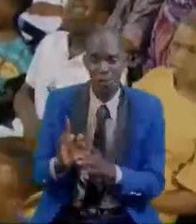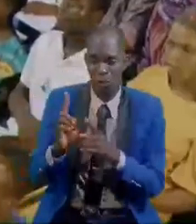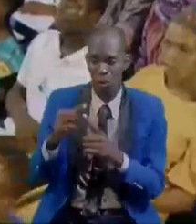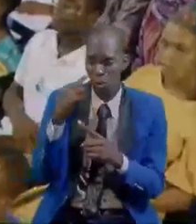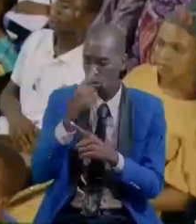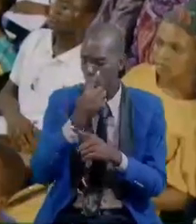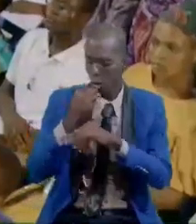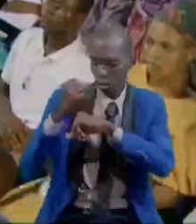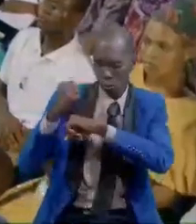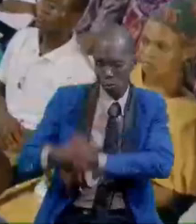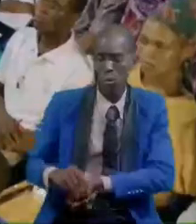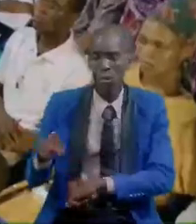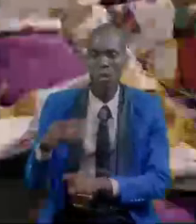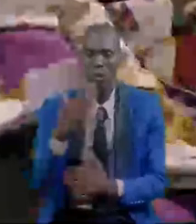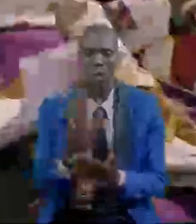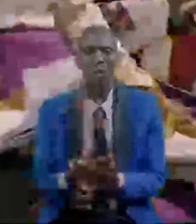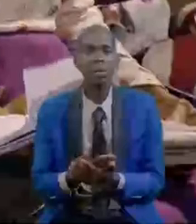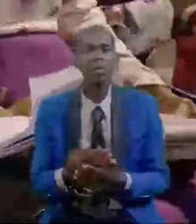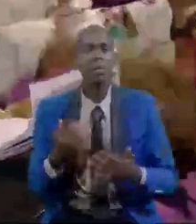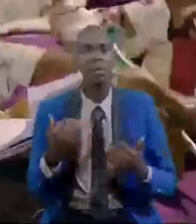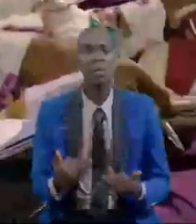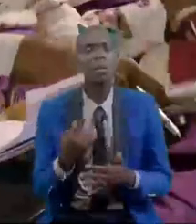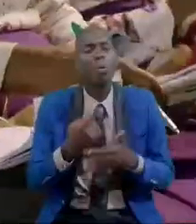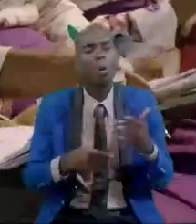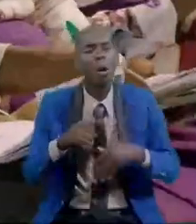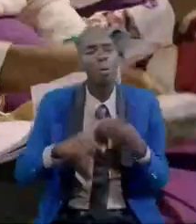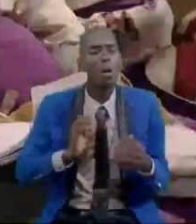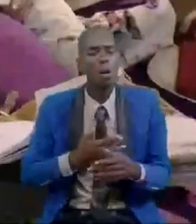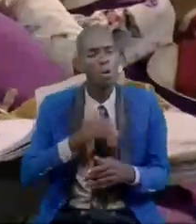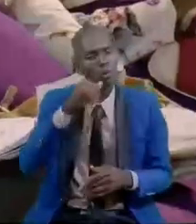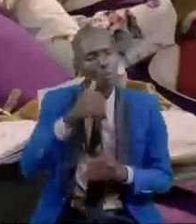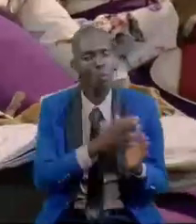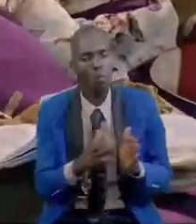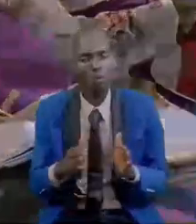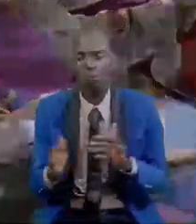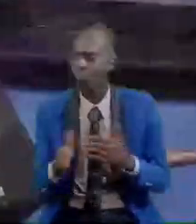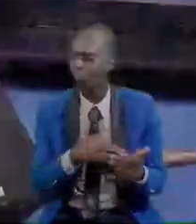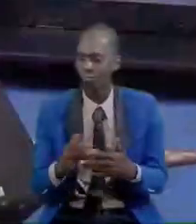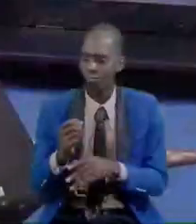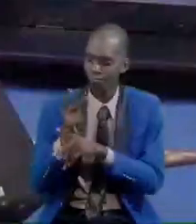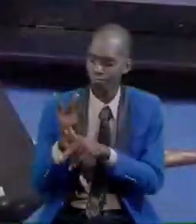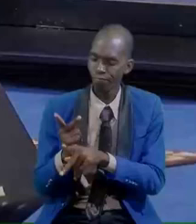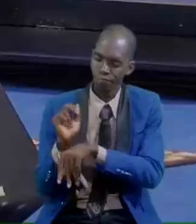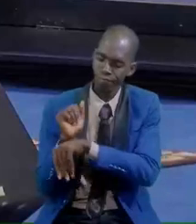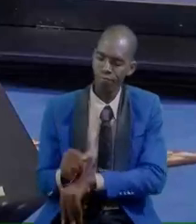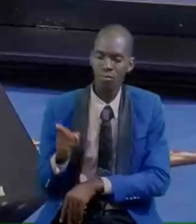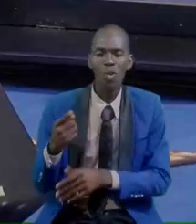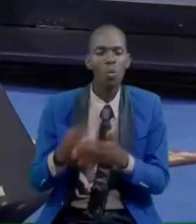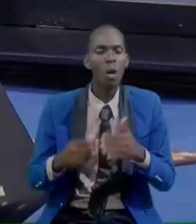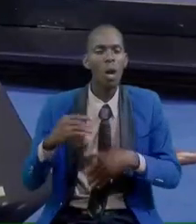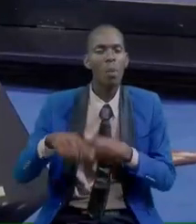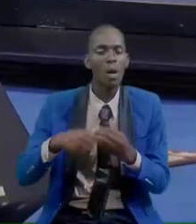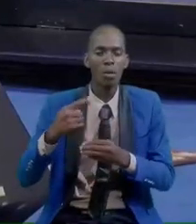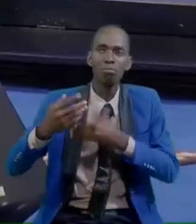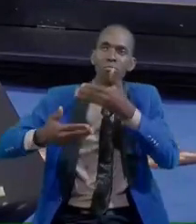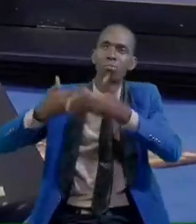reçut l'ordre de les garder dans la prison. Et ce qu'on doit faire demain, garde-les en sécurité. Et le progrès dans notre vie, garde-les